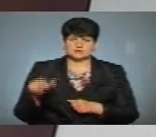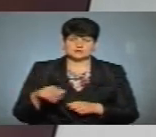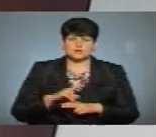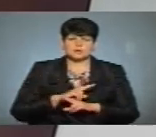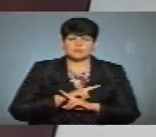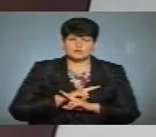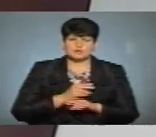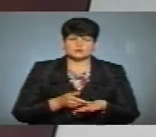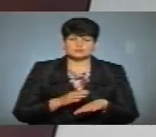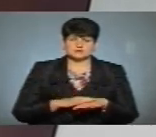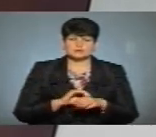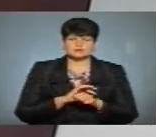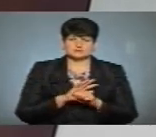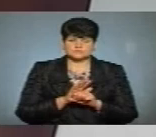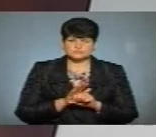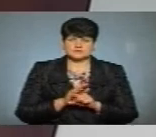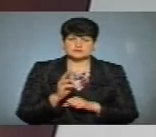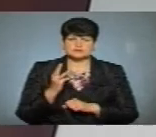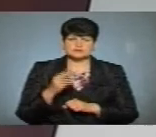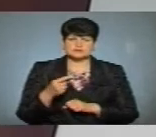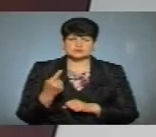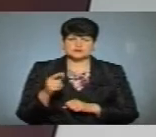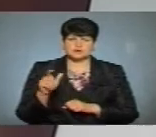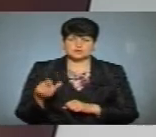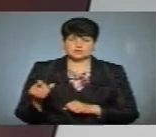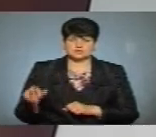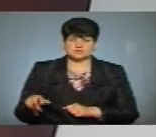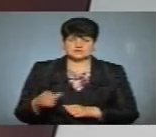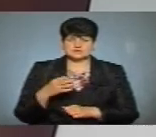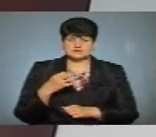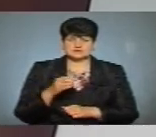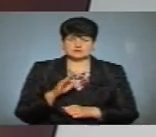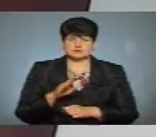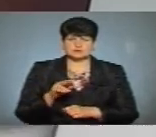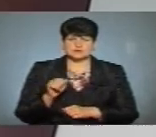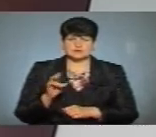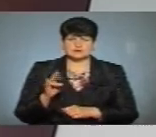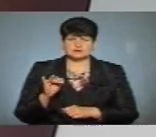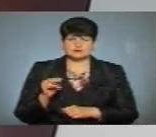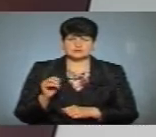через ускладнення від COVID-19 31 людина, розповів Володимир Паничев.